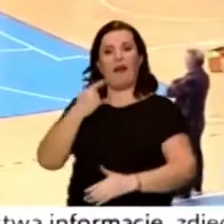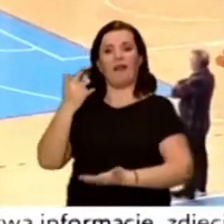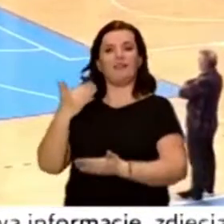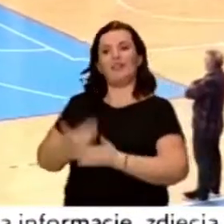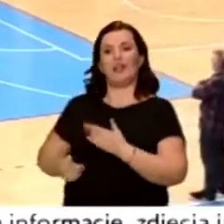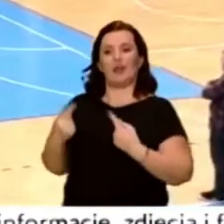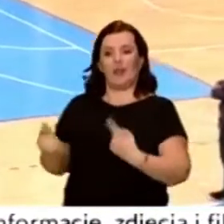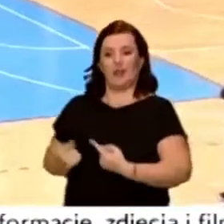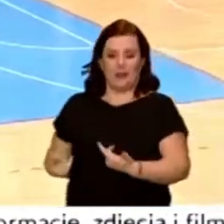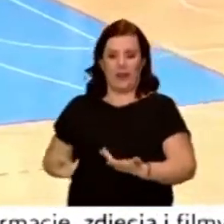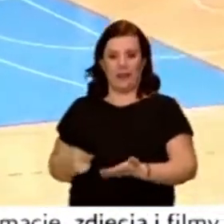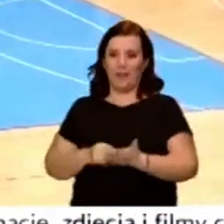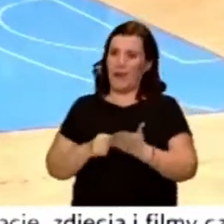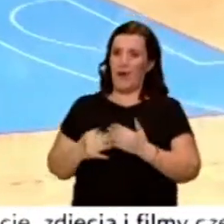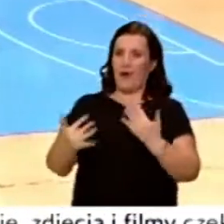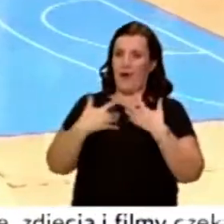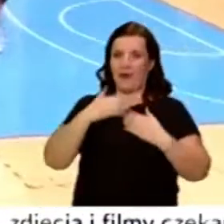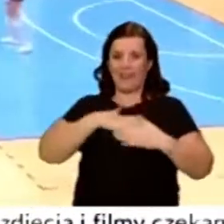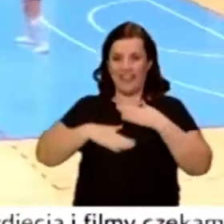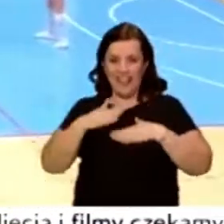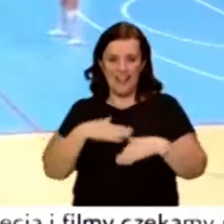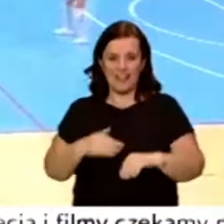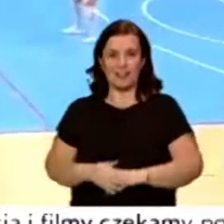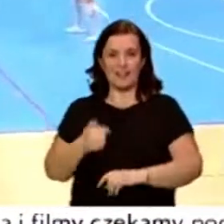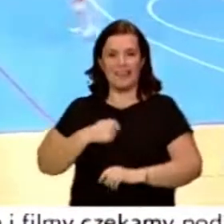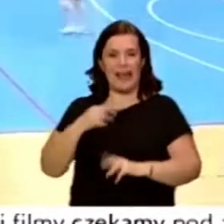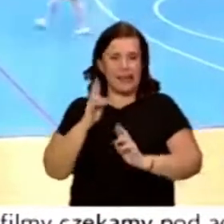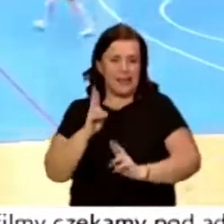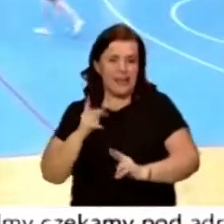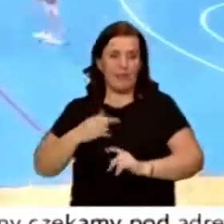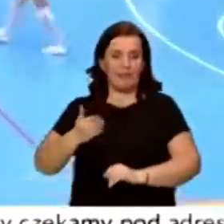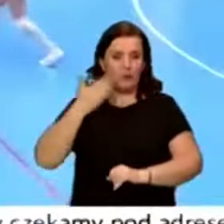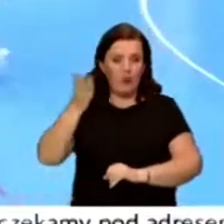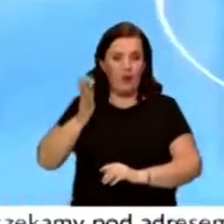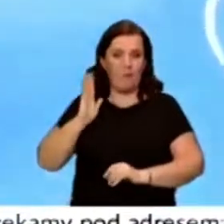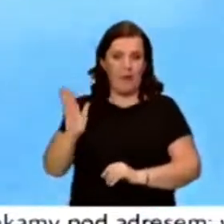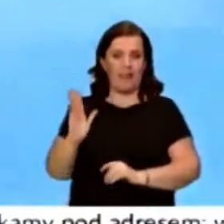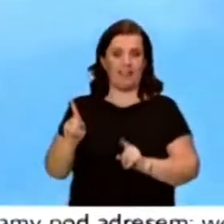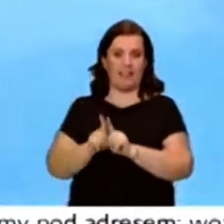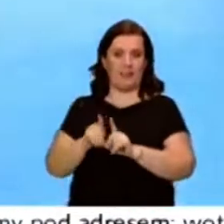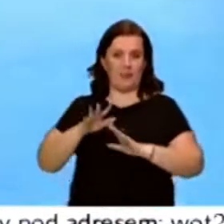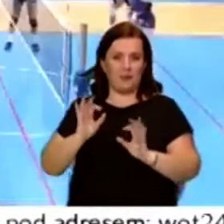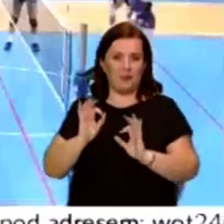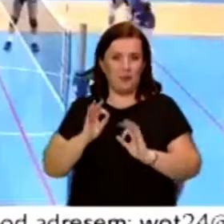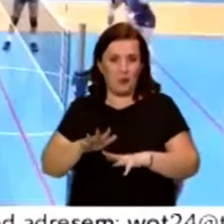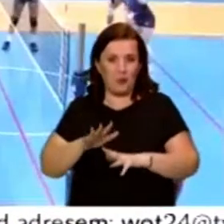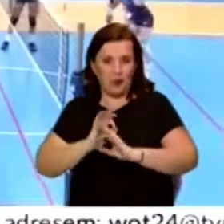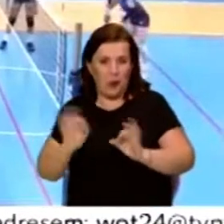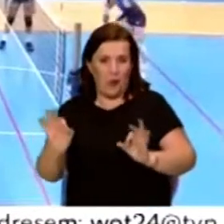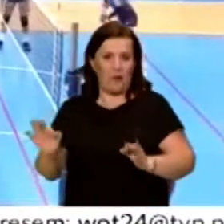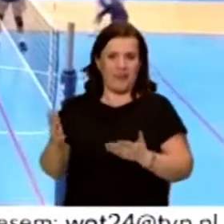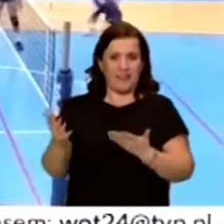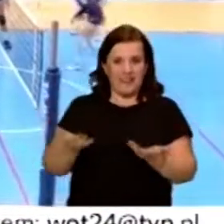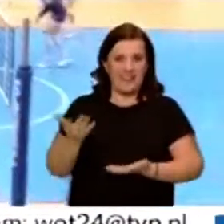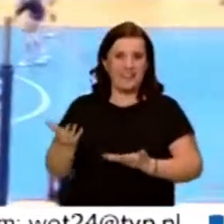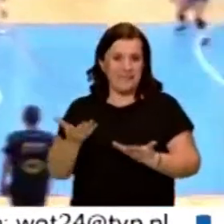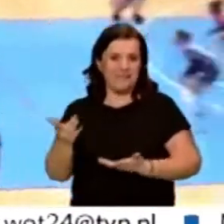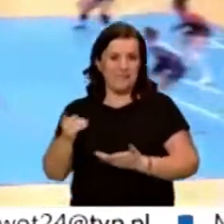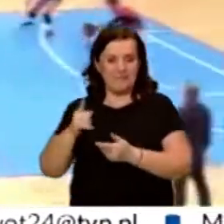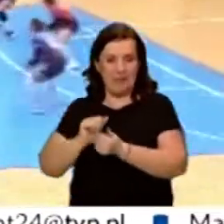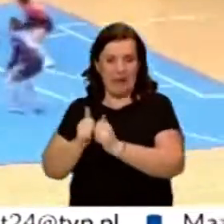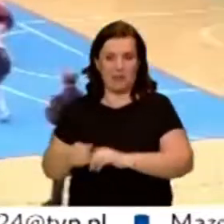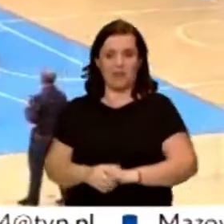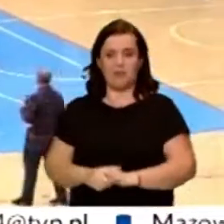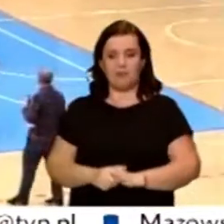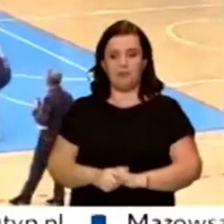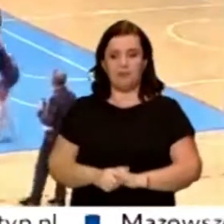bardzo, bardzo cieszy. Myślę, że też będzie tak na przyszłość mocno gdzieś tam procentowało później. Po porażce w Siedlcach Nosir